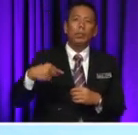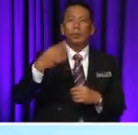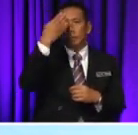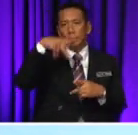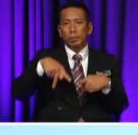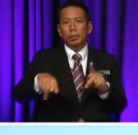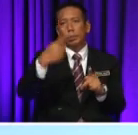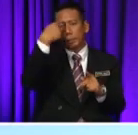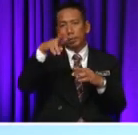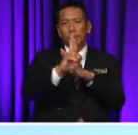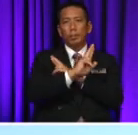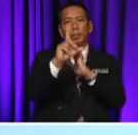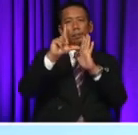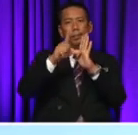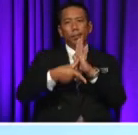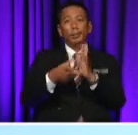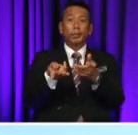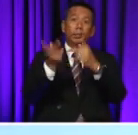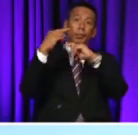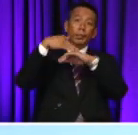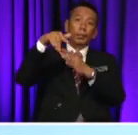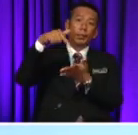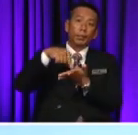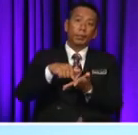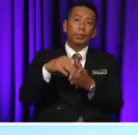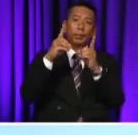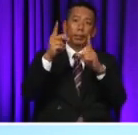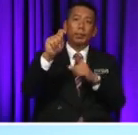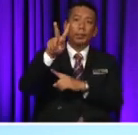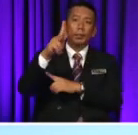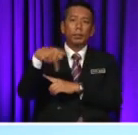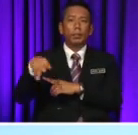bagi peluang untuk kita kembali seperti ini